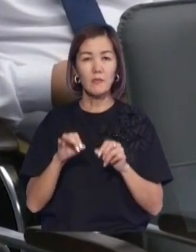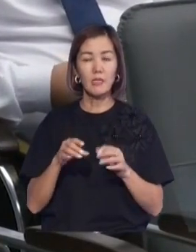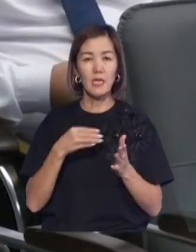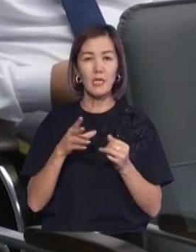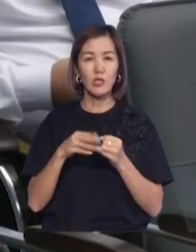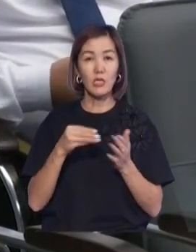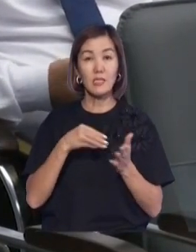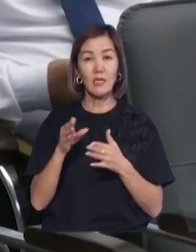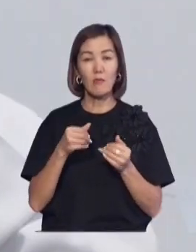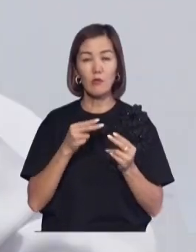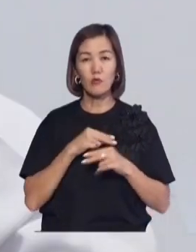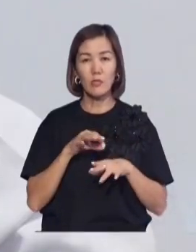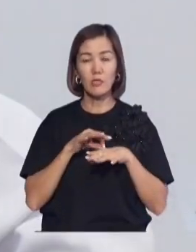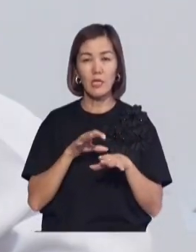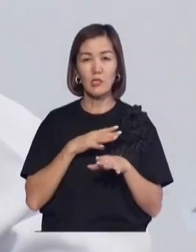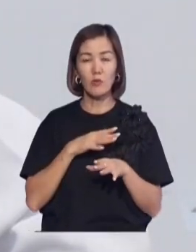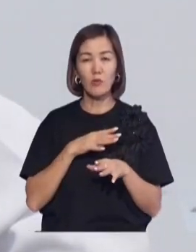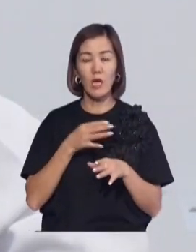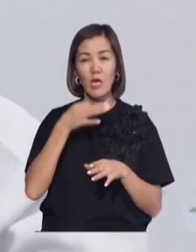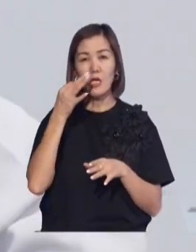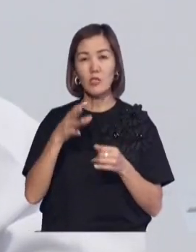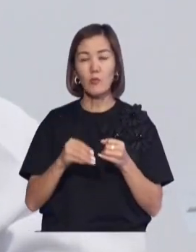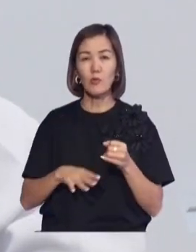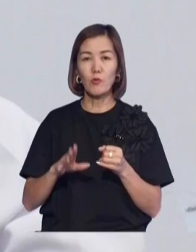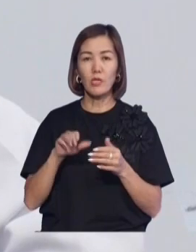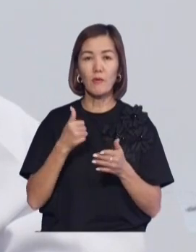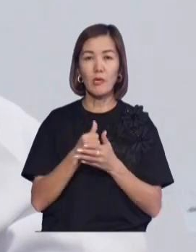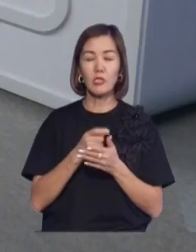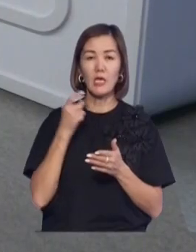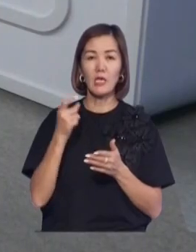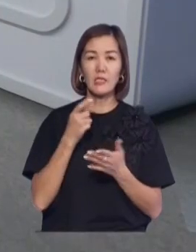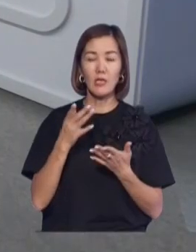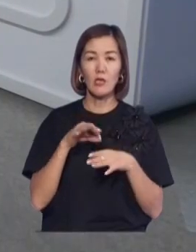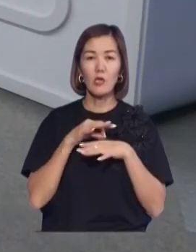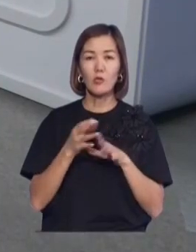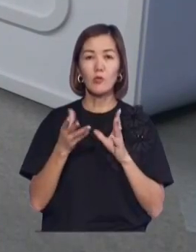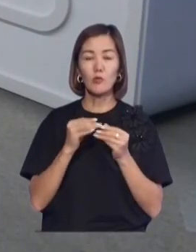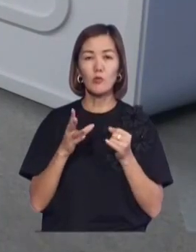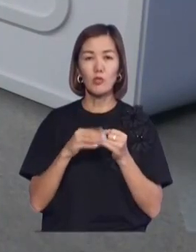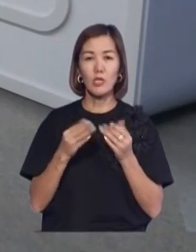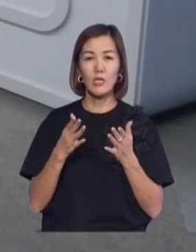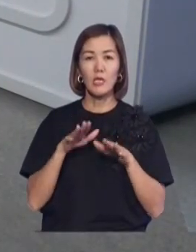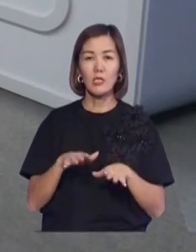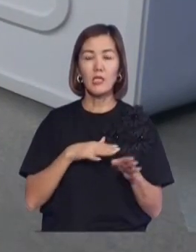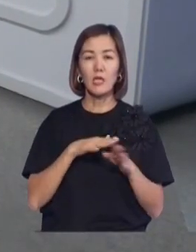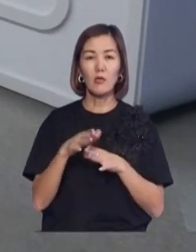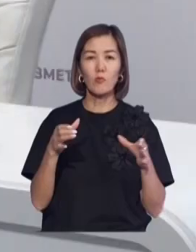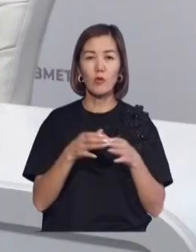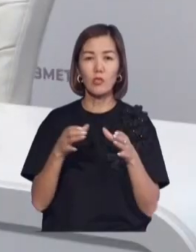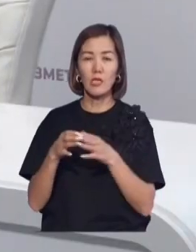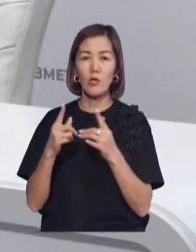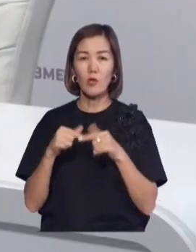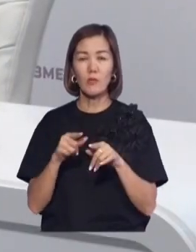алу жұмыстары қарастырылуда. Салаға жауапты өңірдегі басшы шаруа қожалығын жүргізу үшін жер учаскелерін жергілікті атқарушы